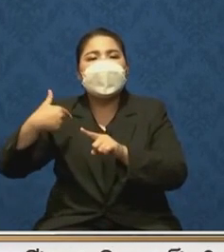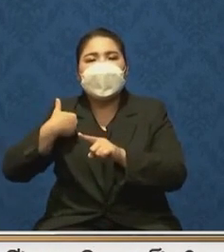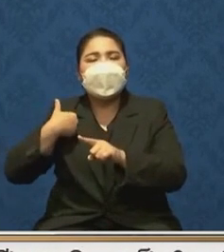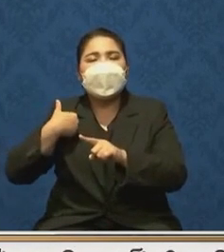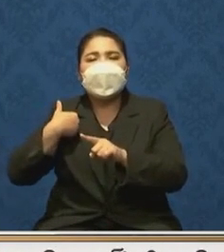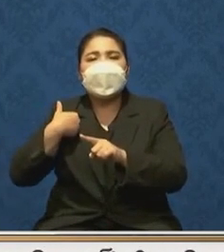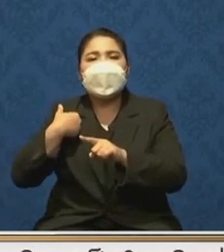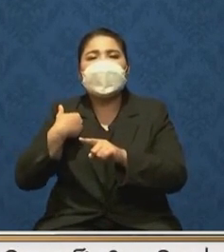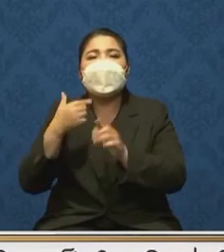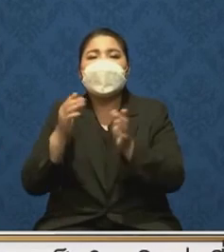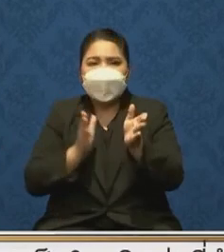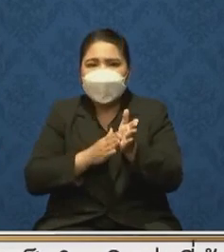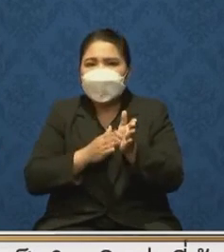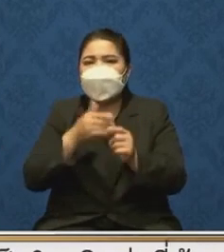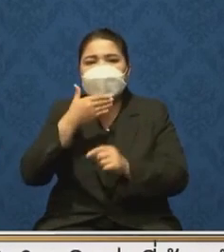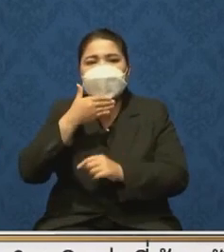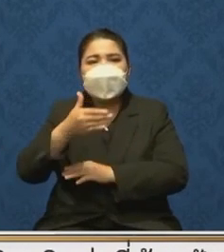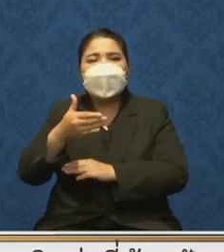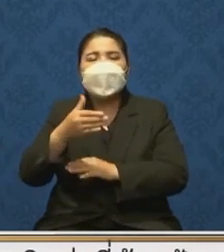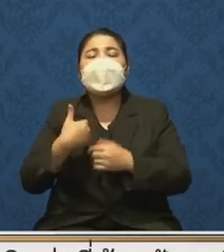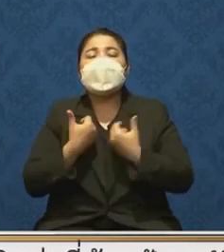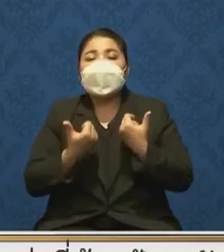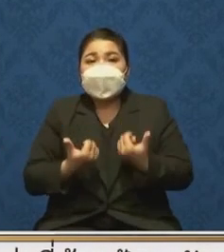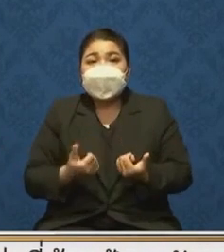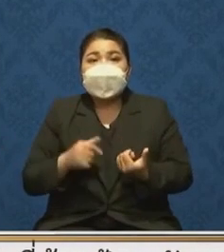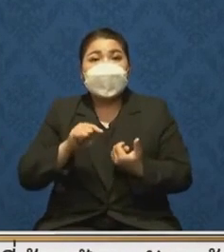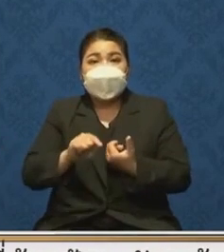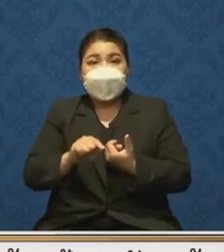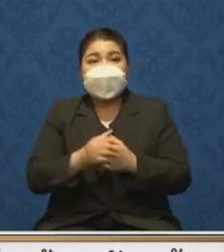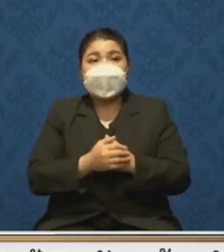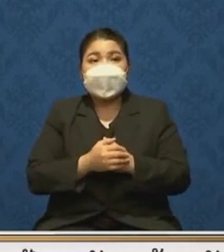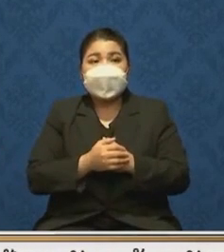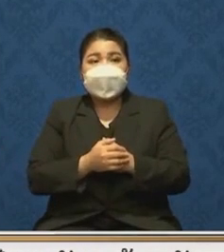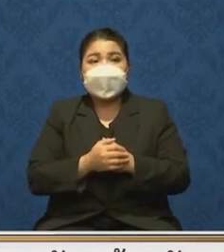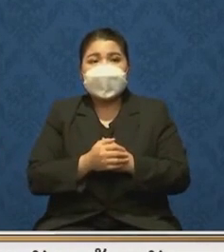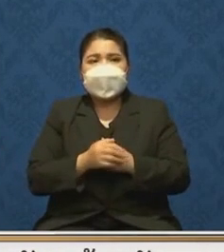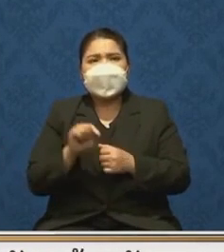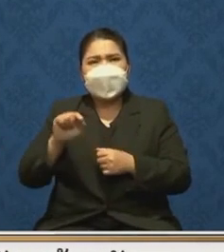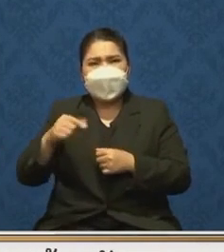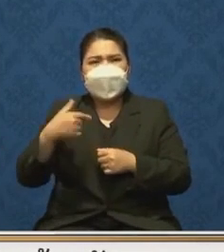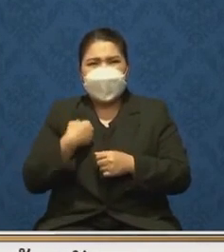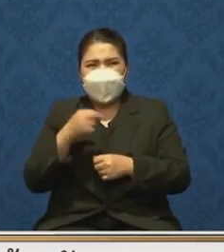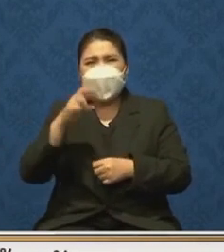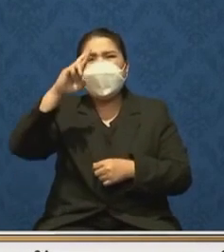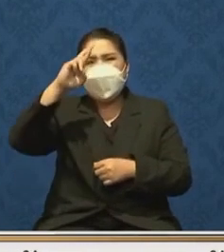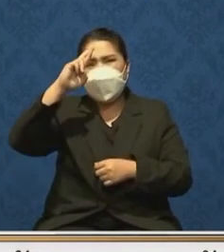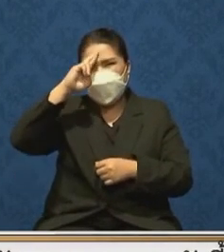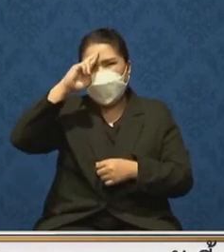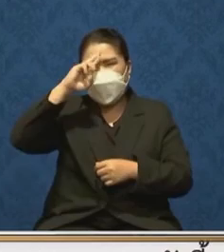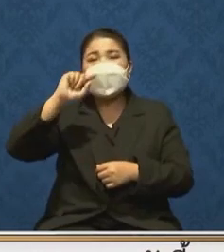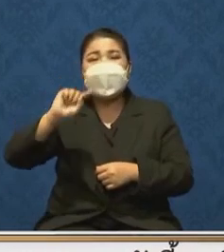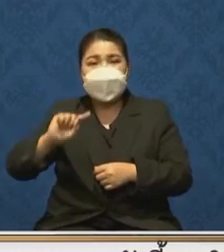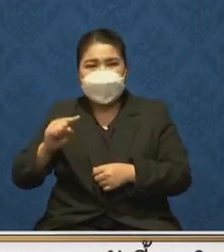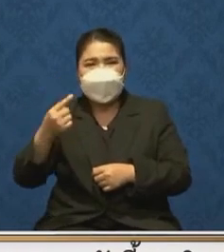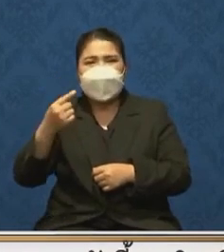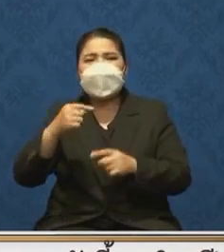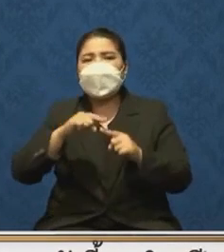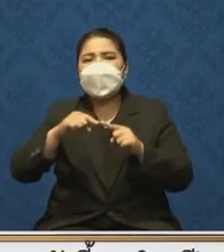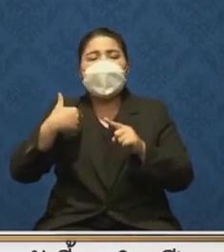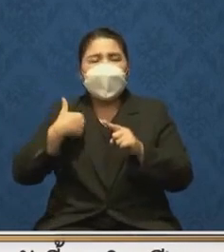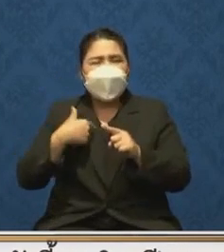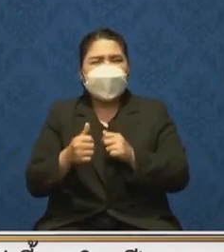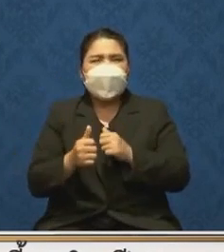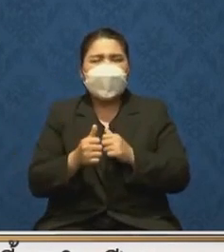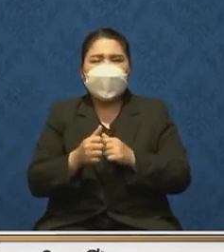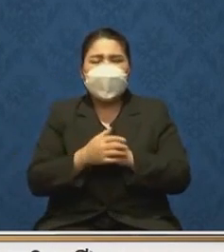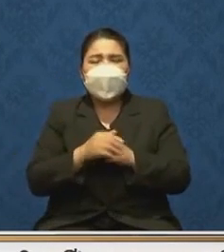เราเคยต่อสู้เอาชนะโรก ระบาดอุบัติใหม่ที่รายแรงมาหลายโรกไม่ว่าจะ